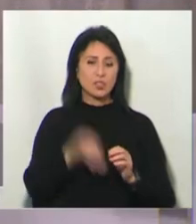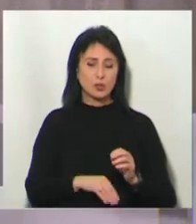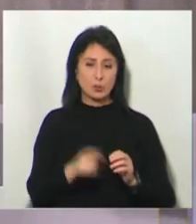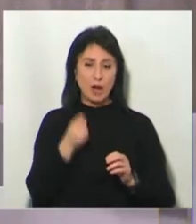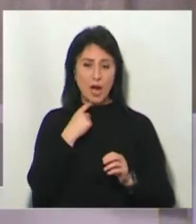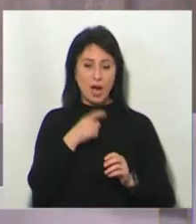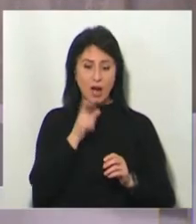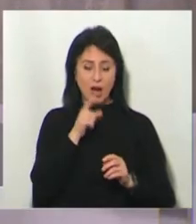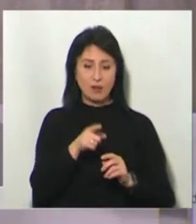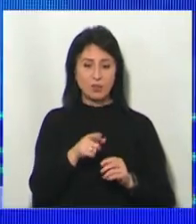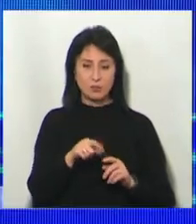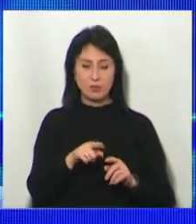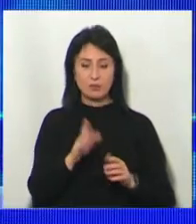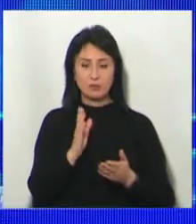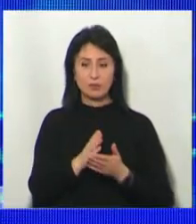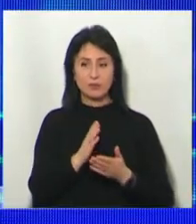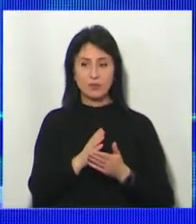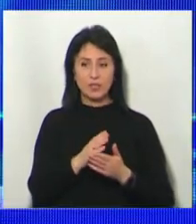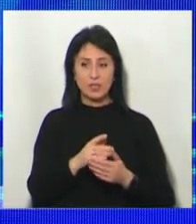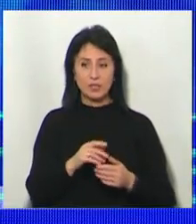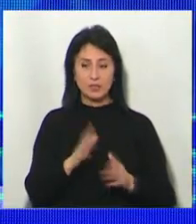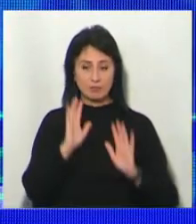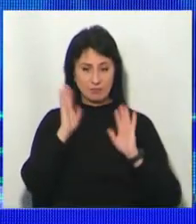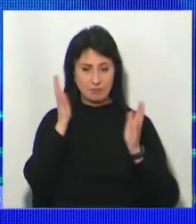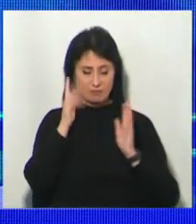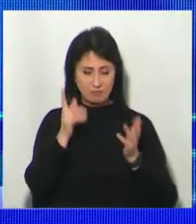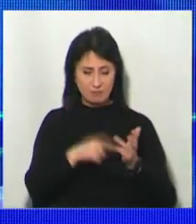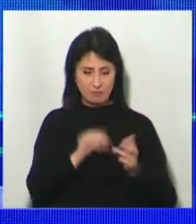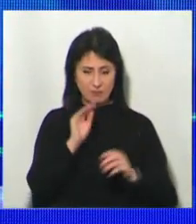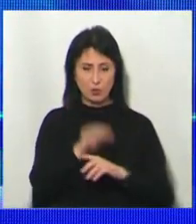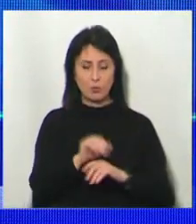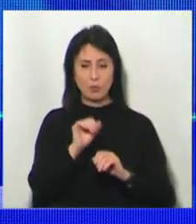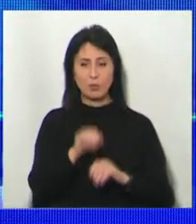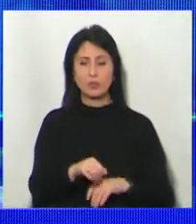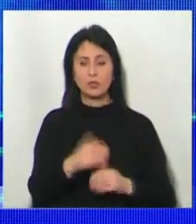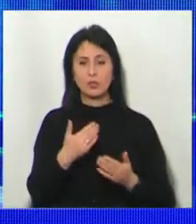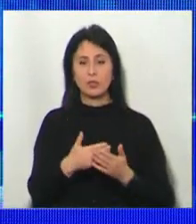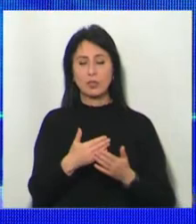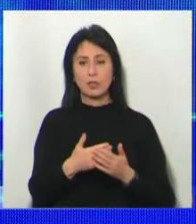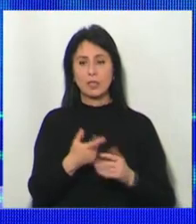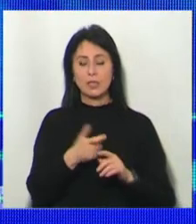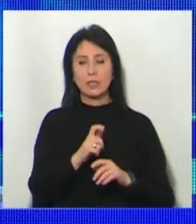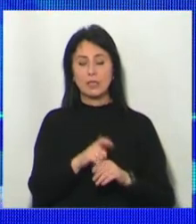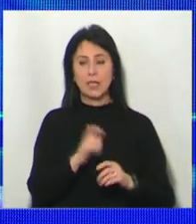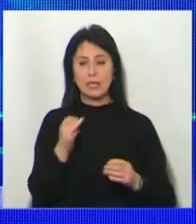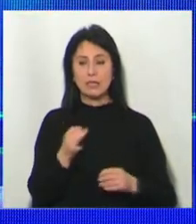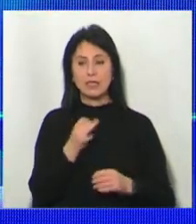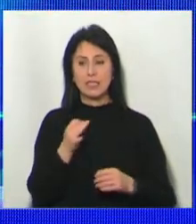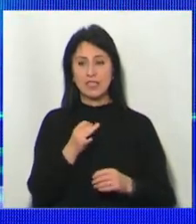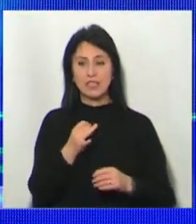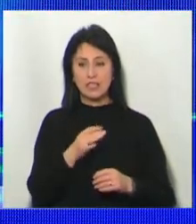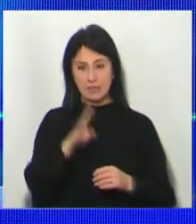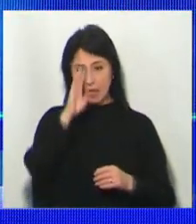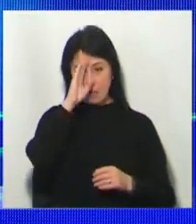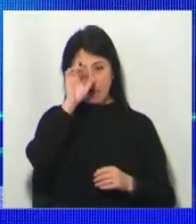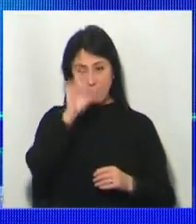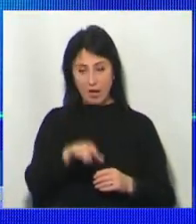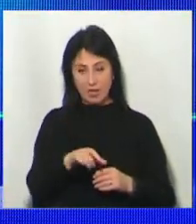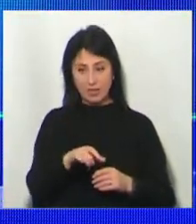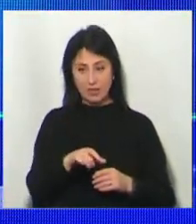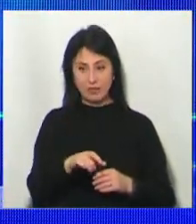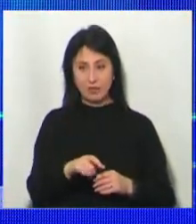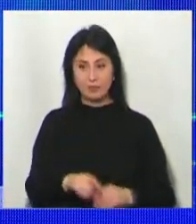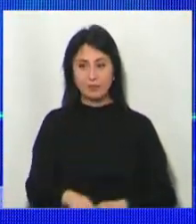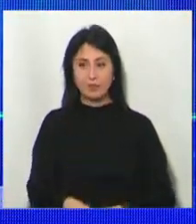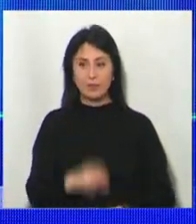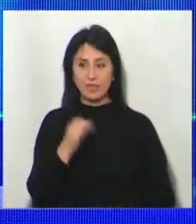არამედ ალკოჰოლმომხმარებლებში სწორედ არტერიული ჰიპერტენზიის განვითარება იჩენს თავს და ეს ძალიან საინტერესოა მამაკაცებში და